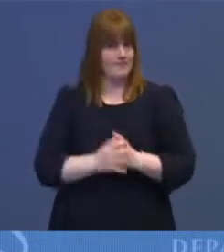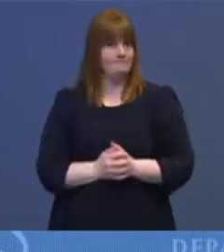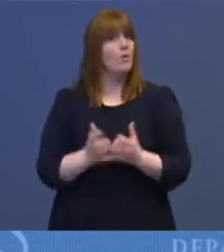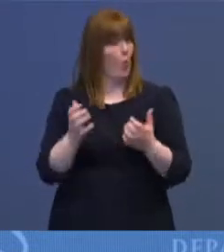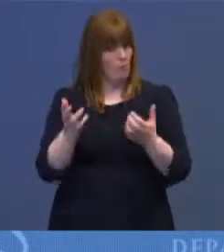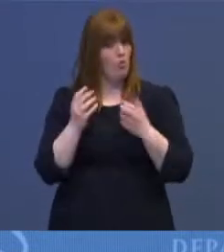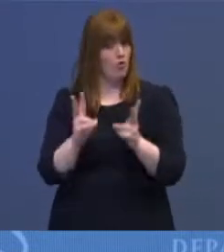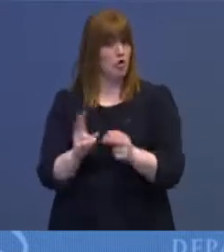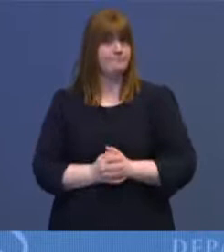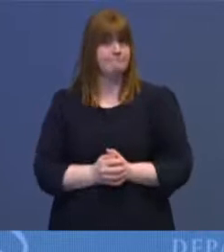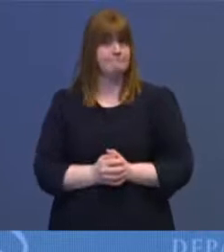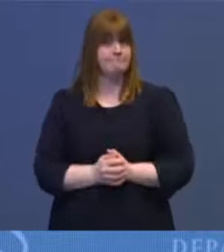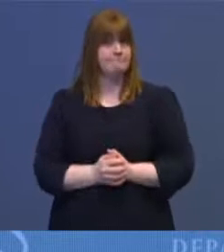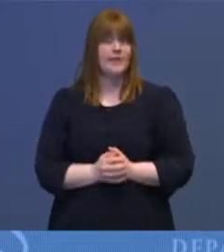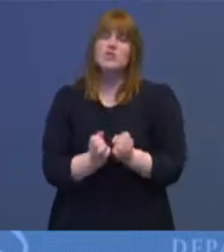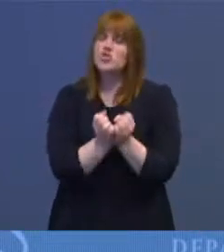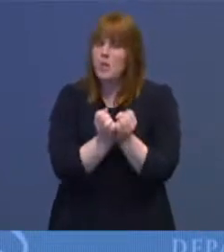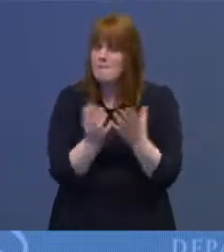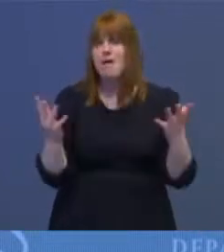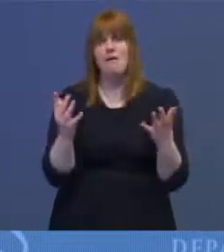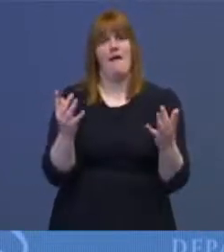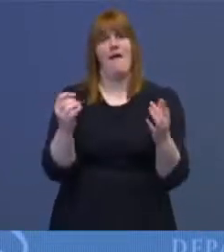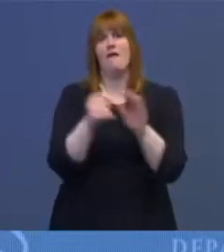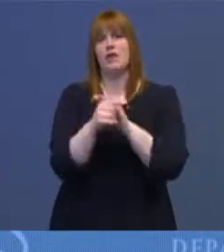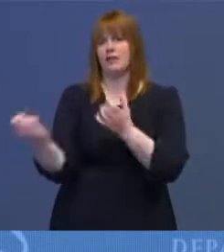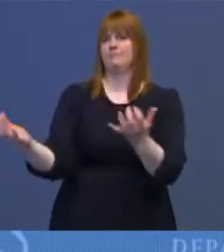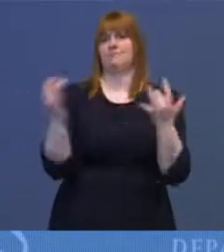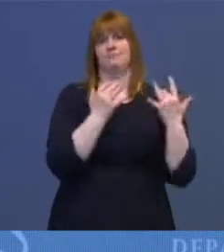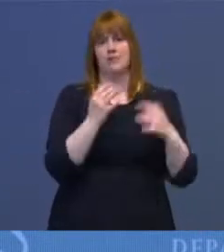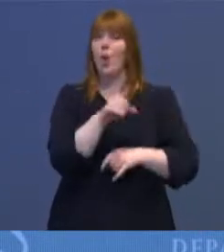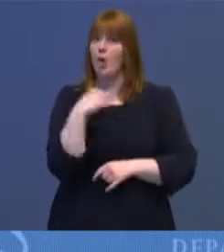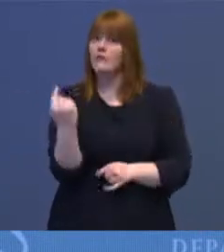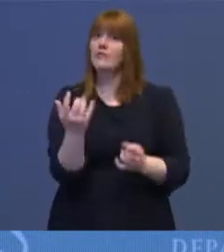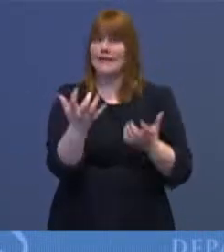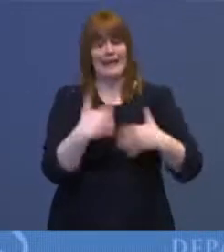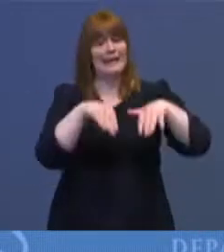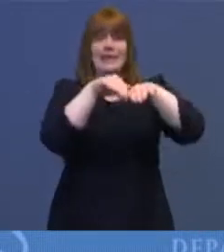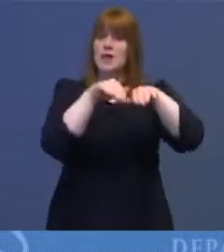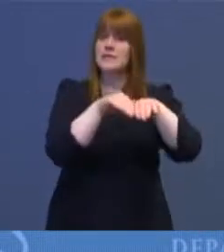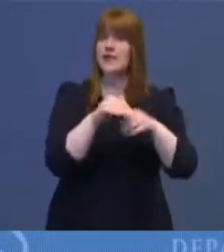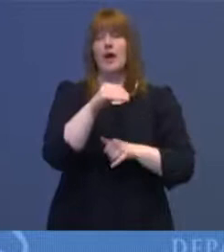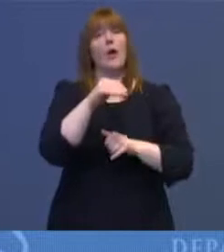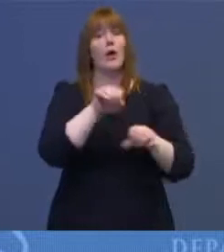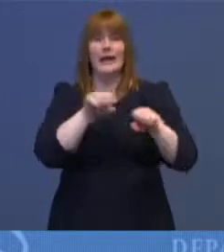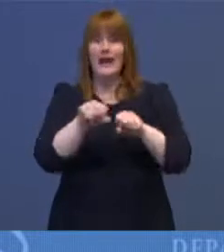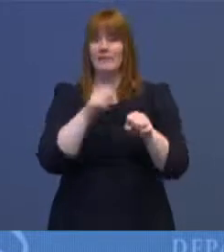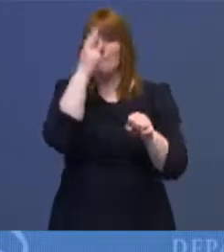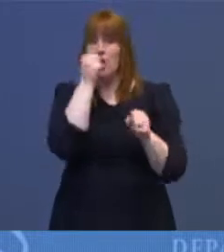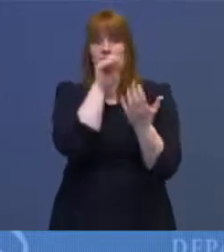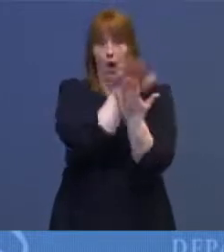behov. Når det kommer så mange flyktninger på kort tid, så er det behov for tilpasninger, og regjeringen jobber med å gjøre